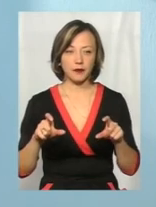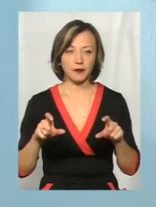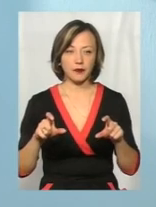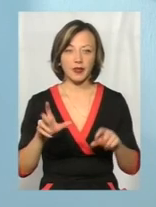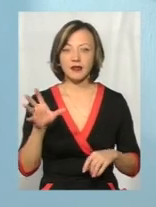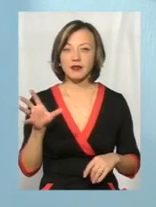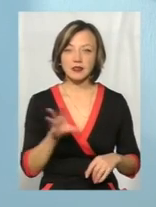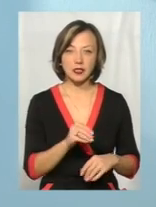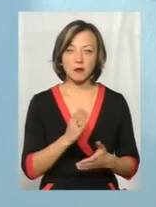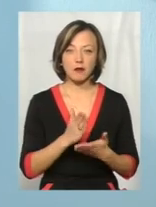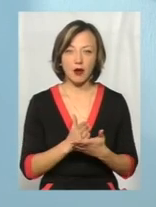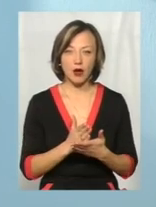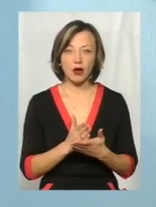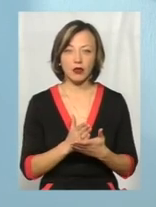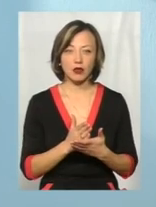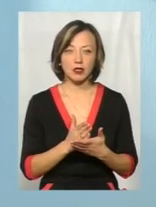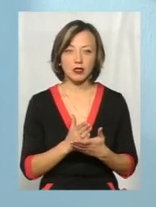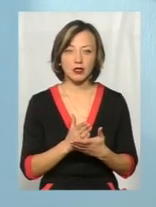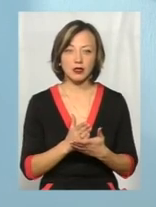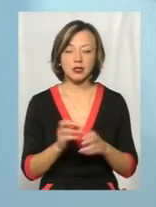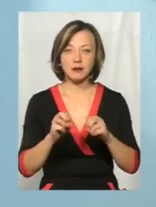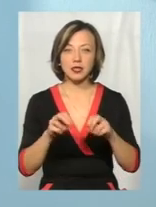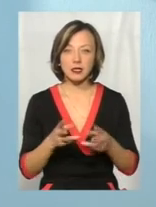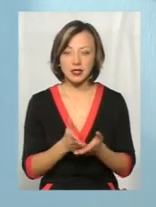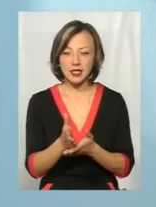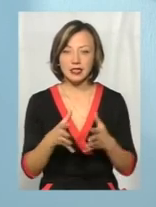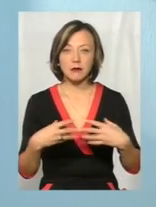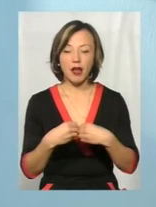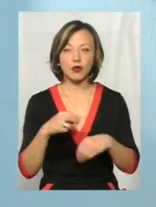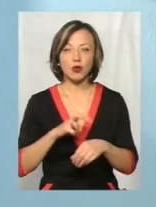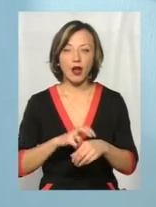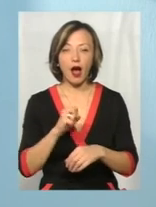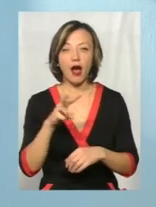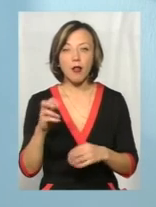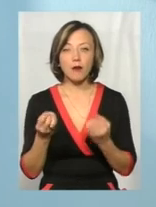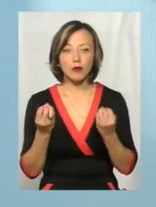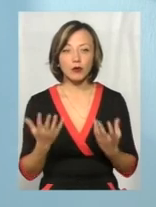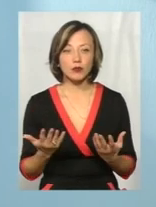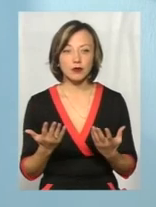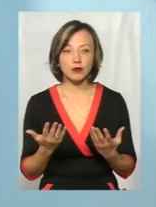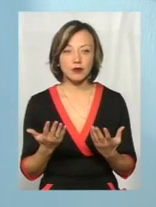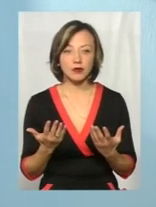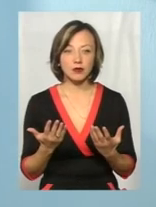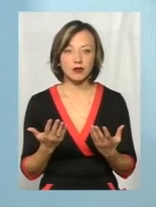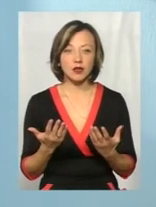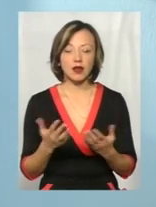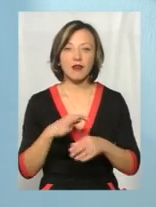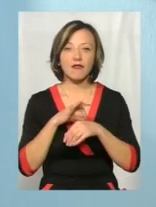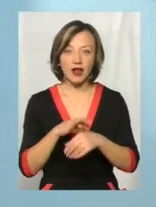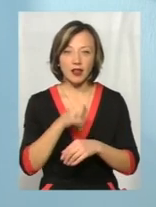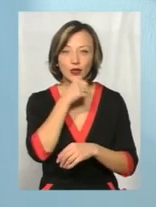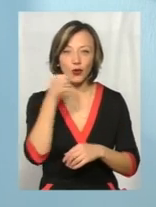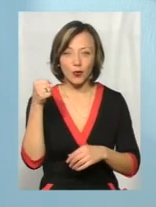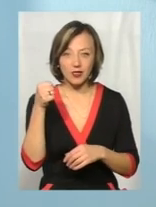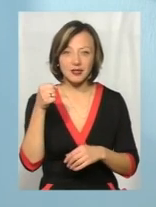практично всі мають вже спеціалізацію сімейного лікаря. Але просто, що як вели дорослих